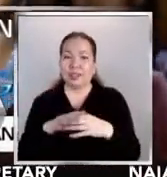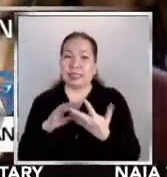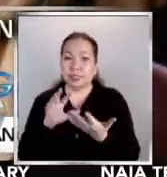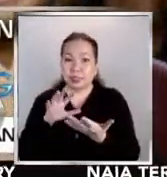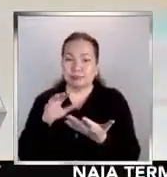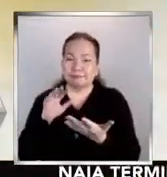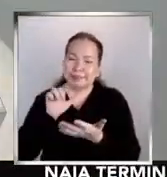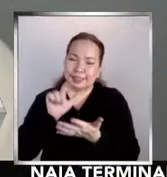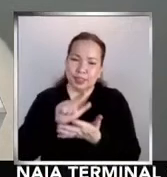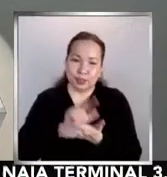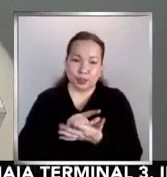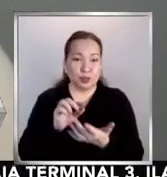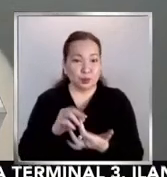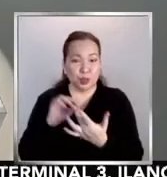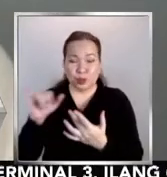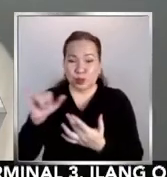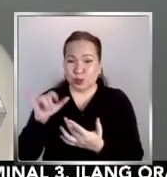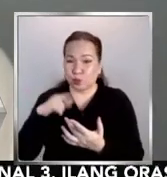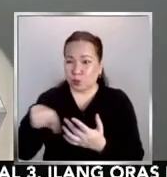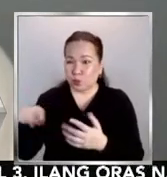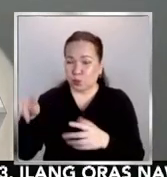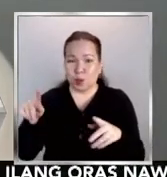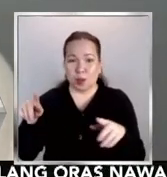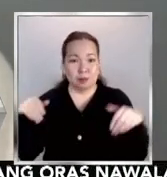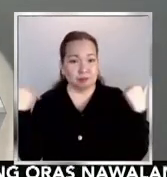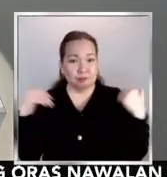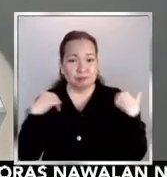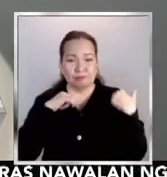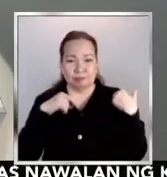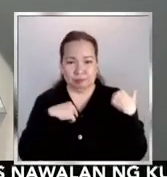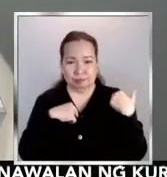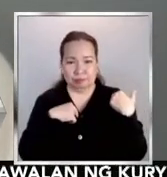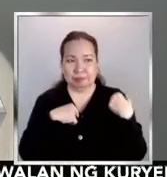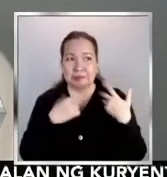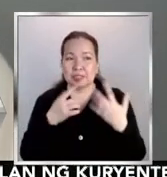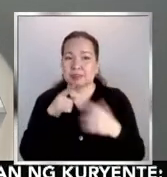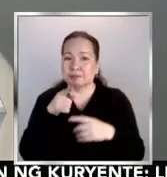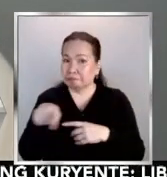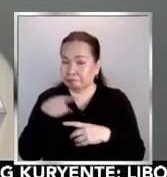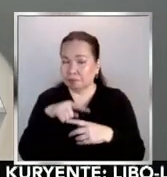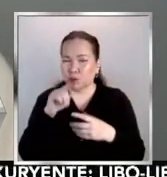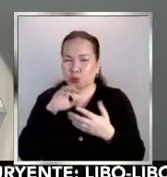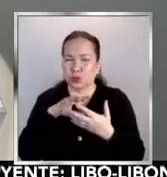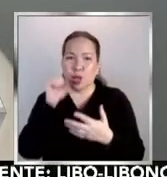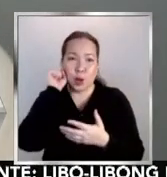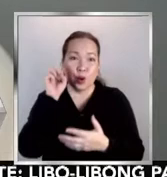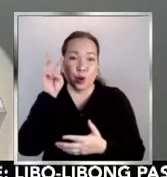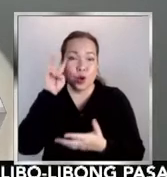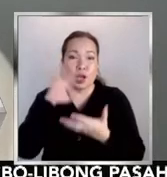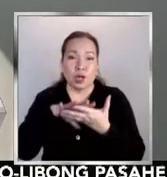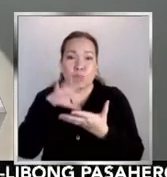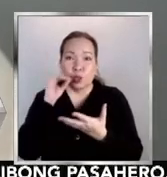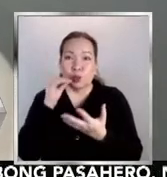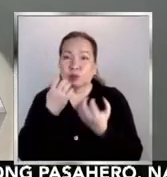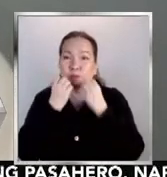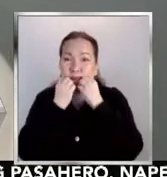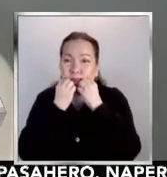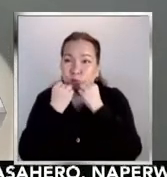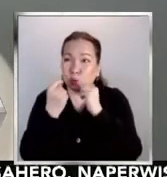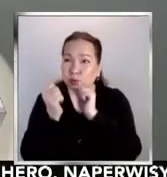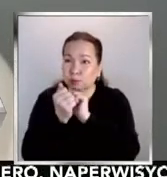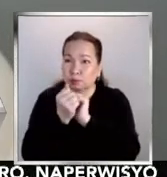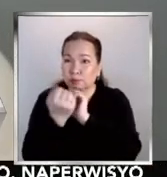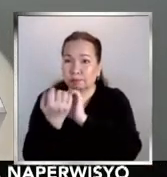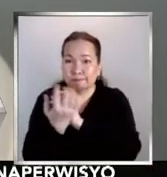kabataang tulad niya. Mas matututunan po nila magpahalaga, lalo na po sa mga taong nakakasama nila, na lahat